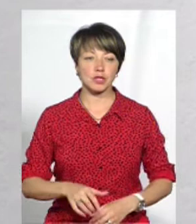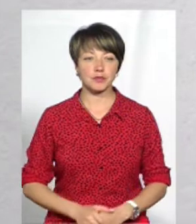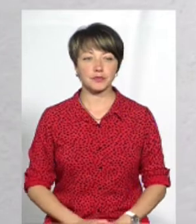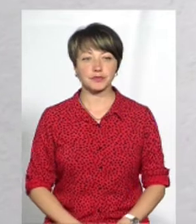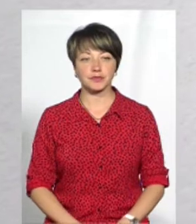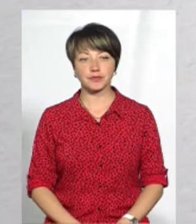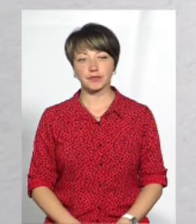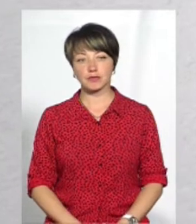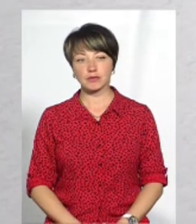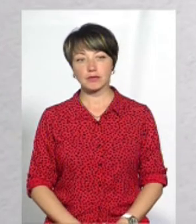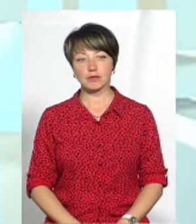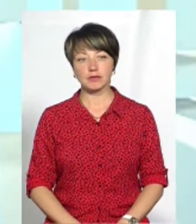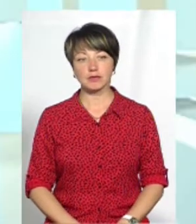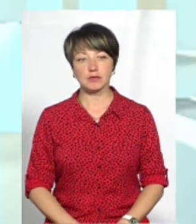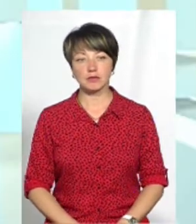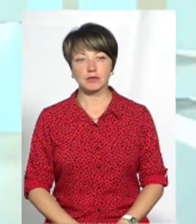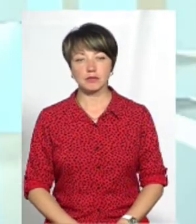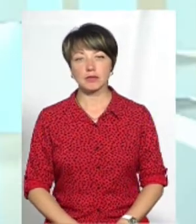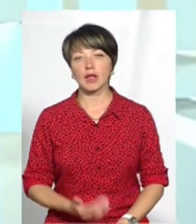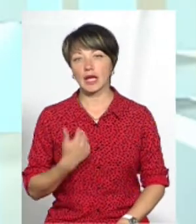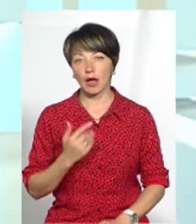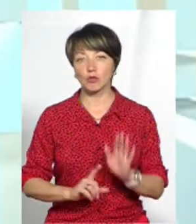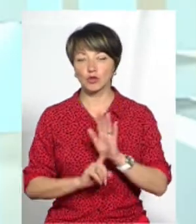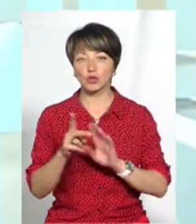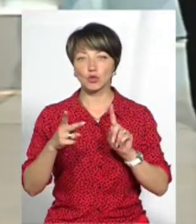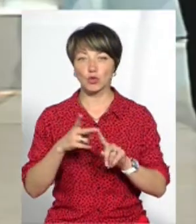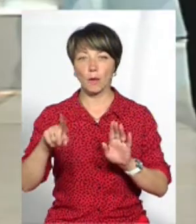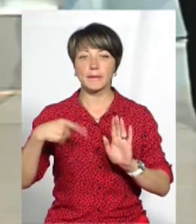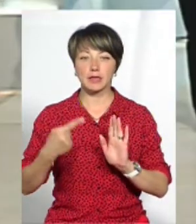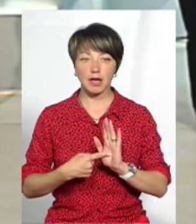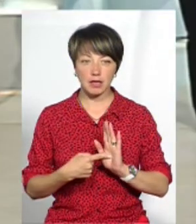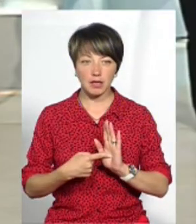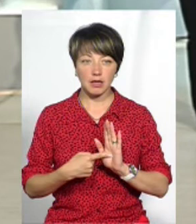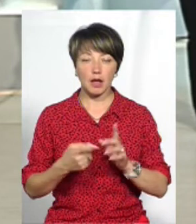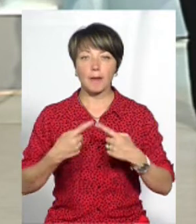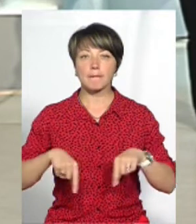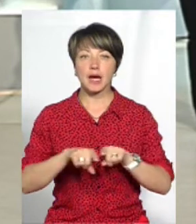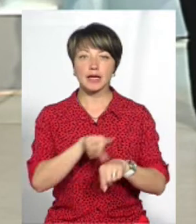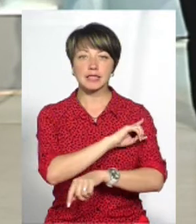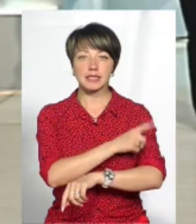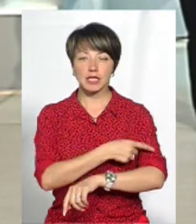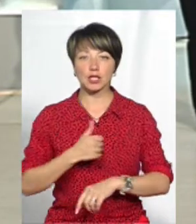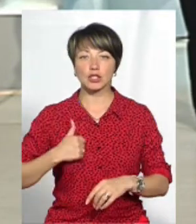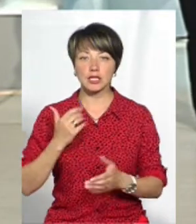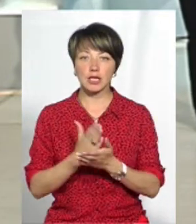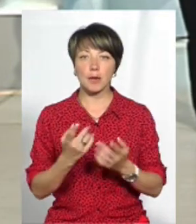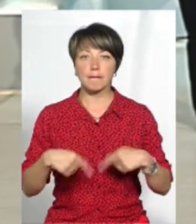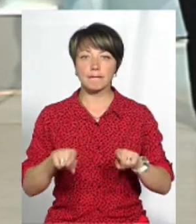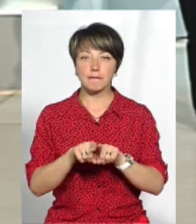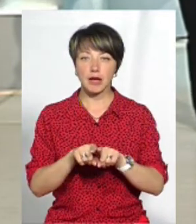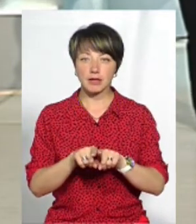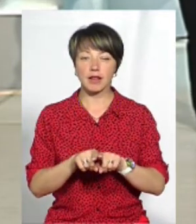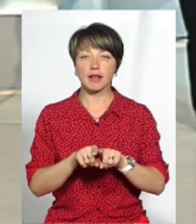Питання. Партія «Сила і честь» є партією